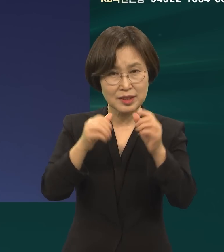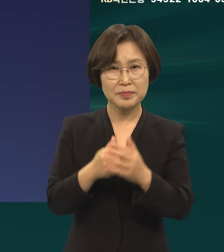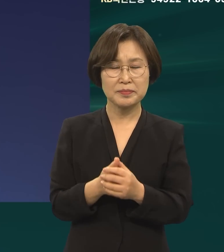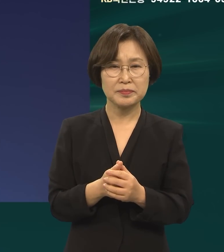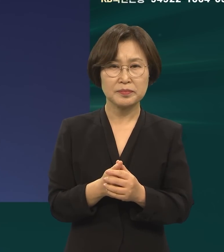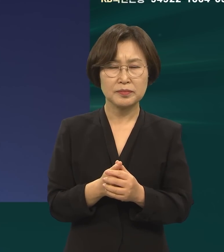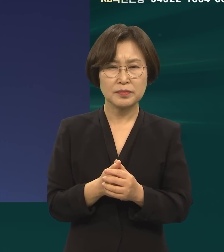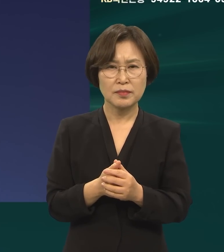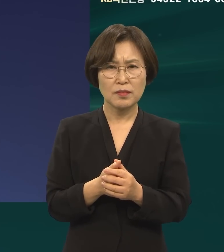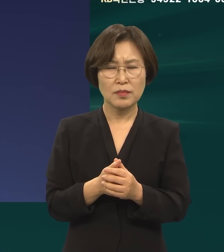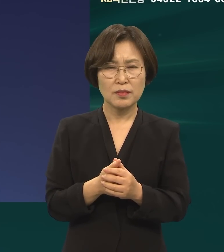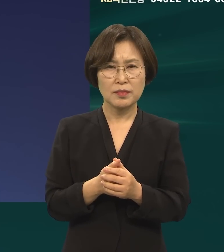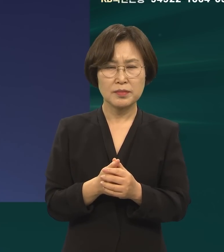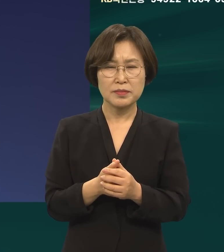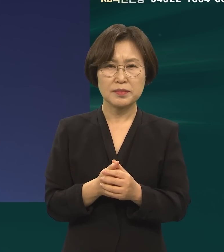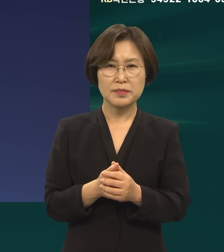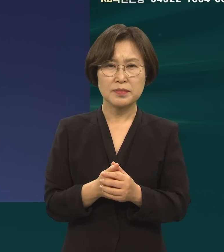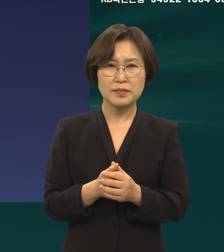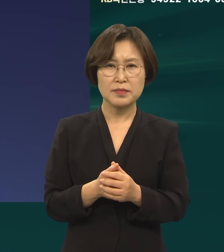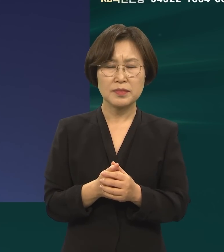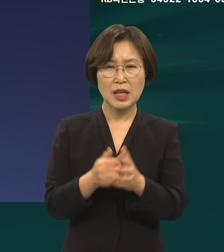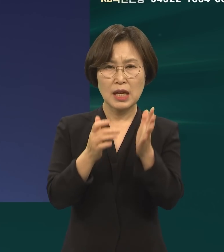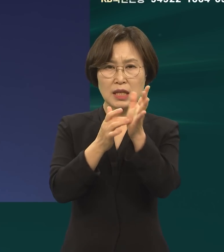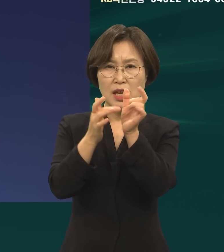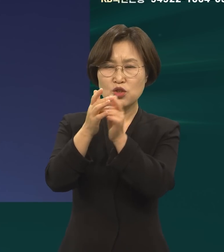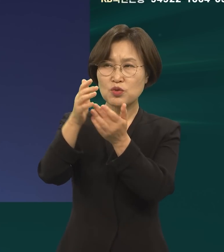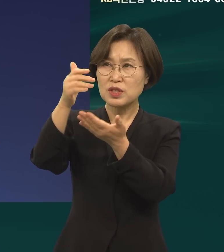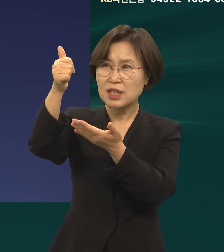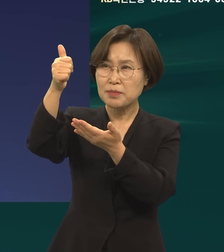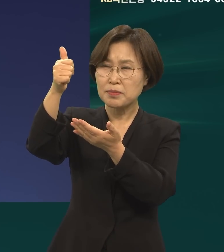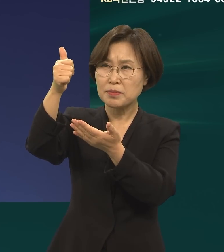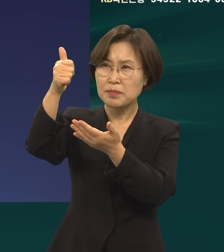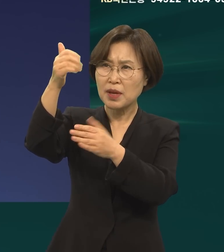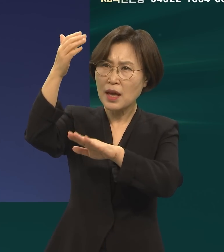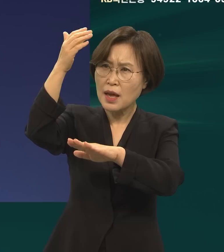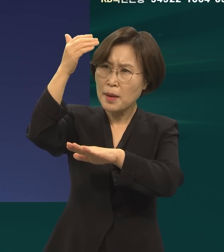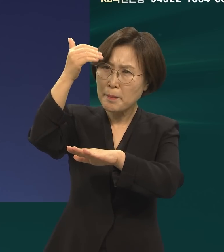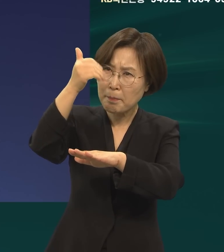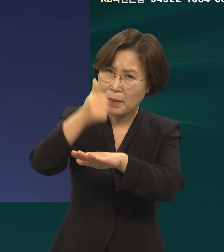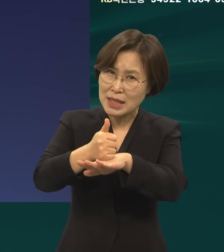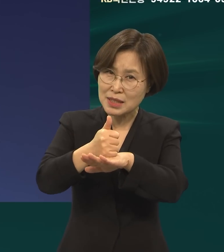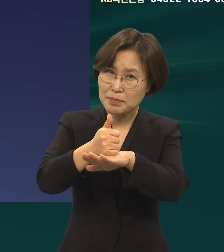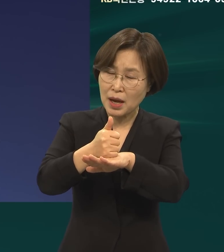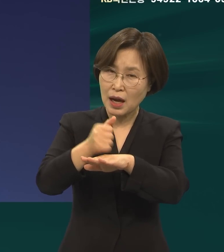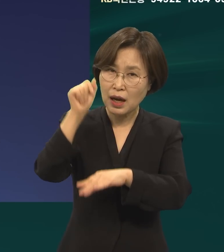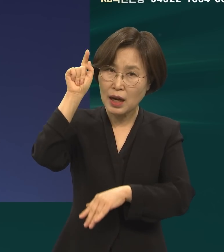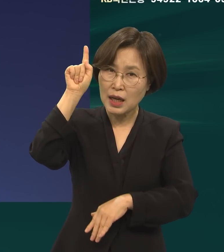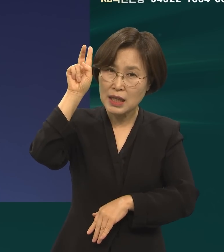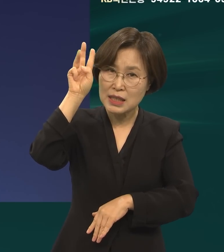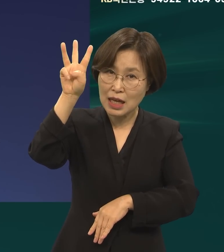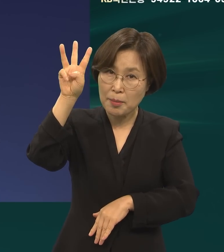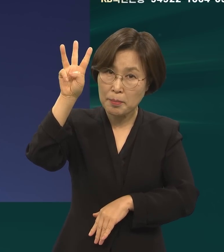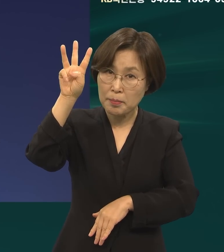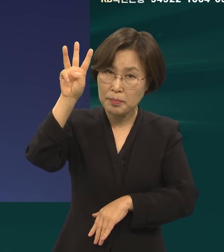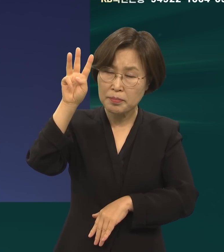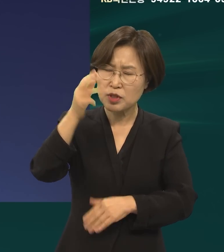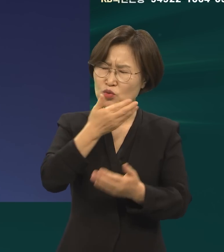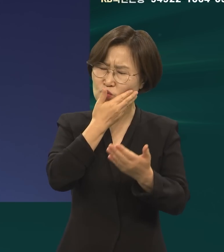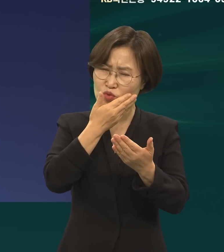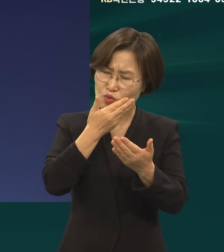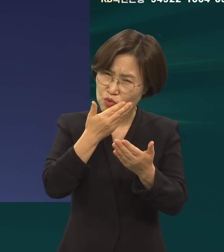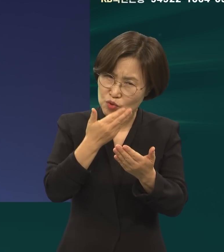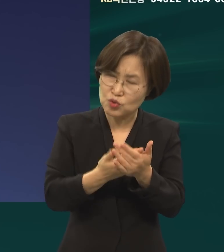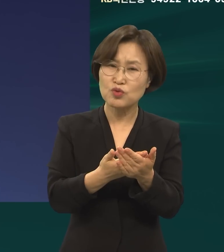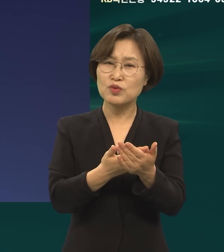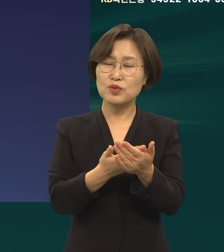예수님의, 기독교는 수많은 상징이 있는데 예수님의 마지막 3일은 매우 중요한 상징성을 갖고